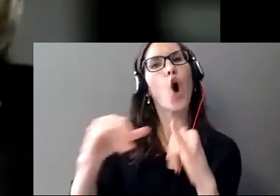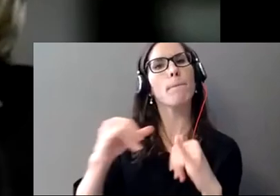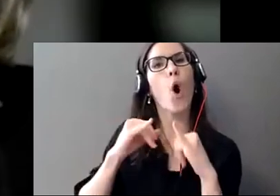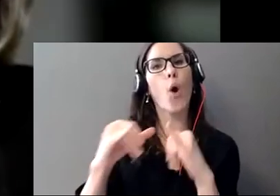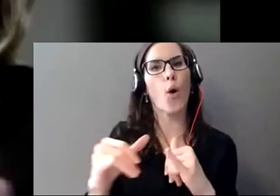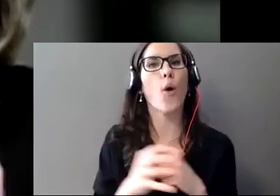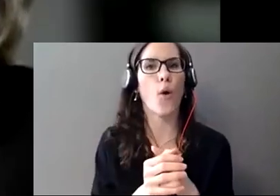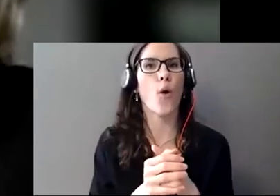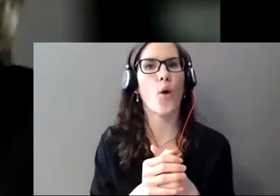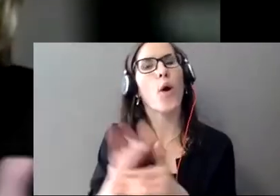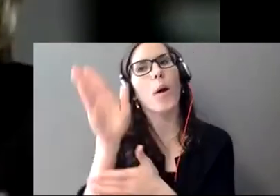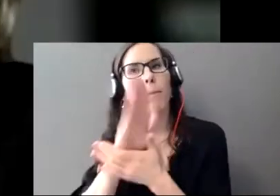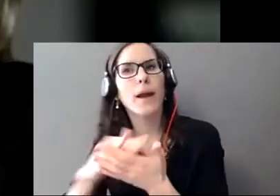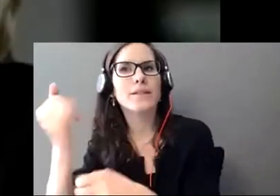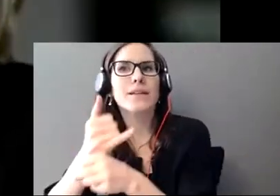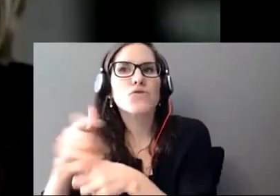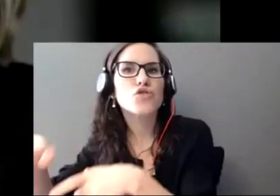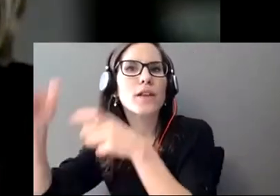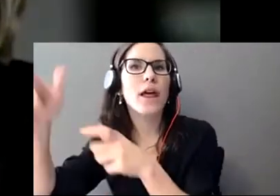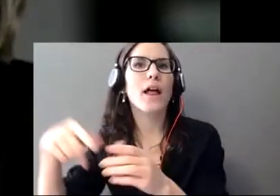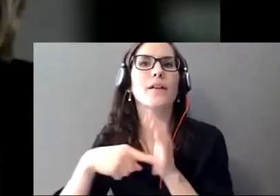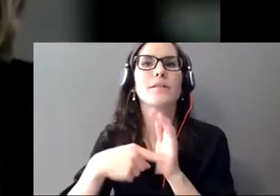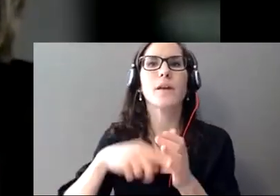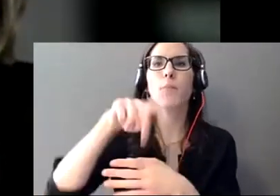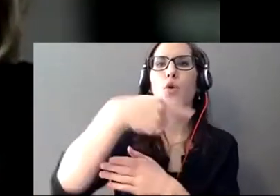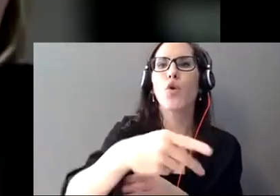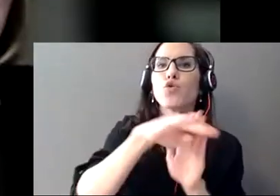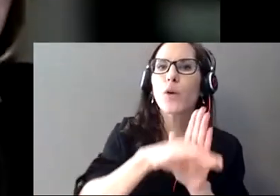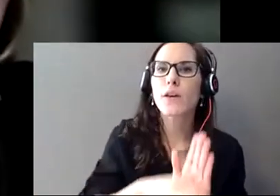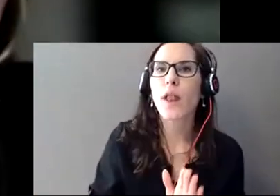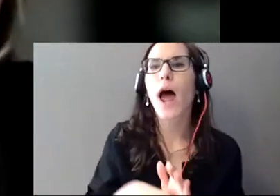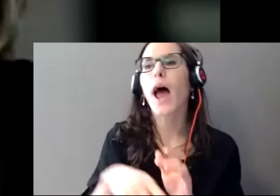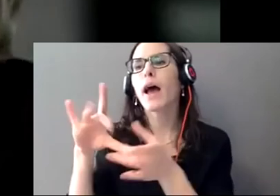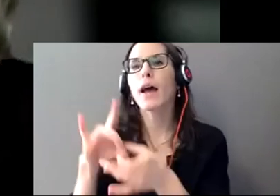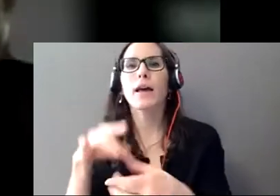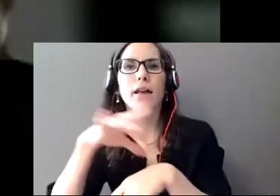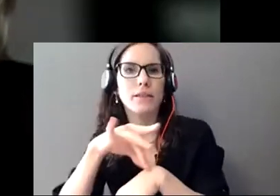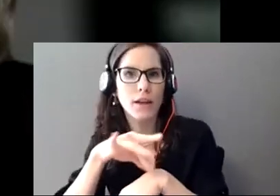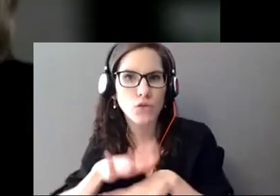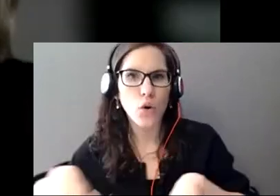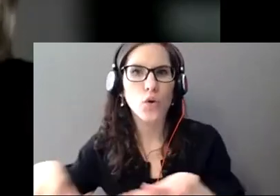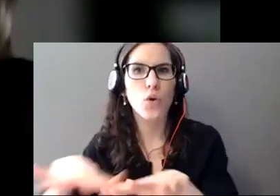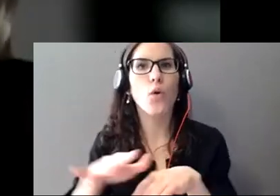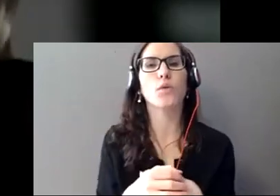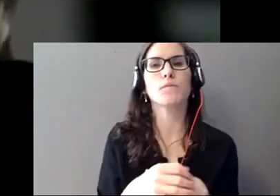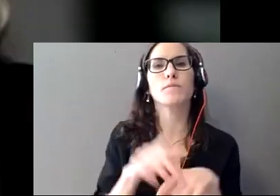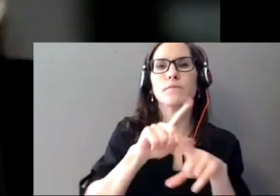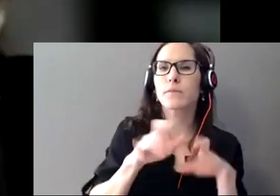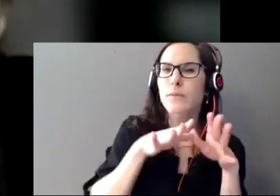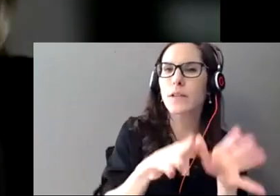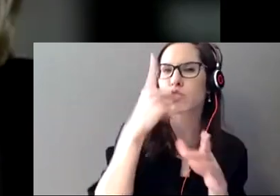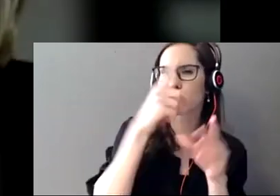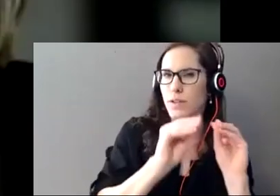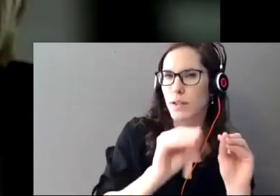aspects institutionnels, curriculaires, territoriaux, l'exploration des pratiques et stratégies pour l'enseignement, la formation